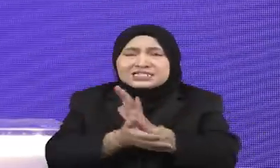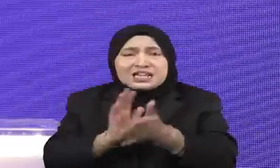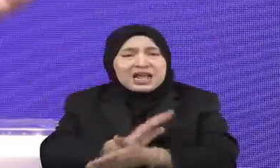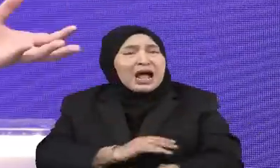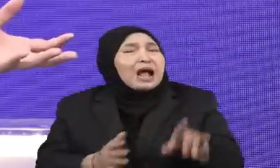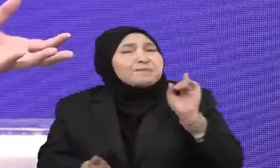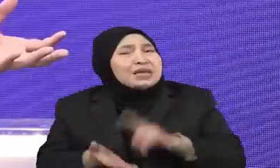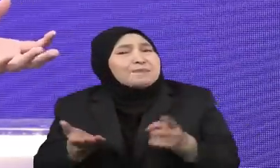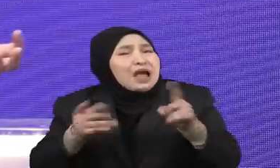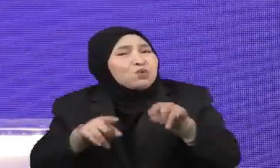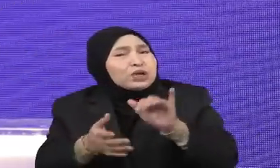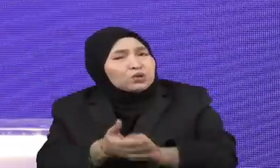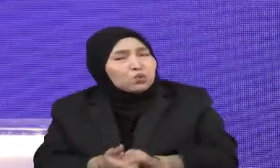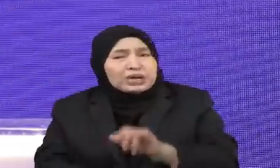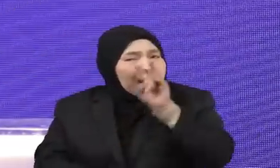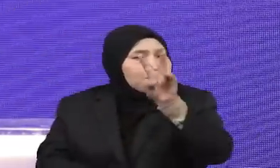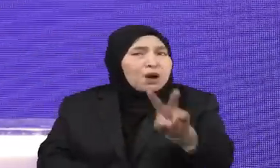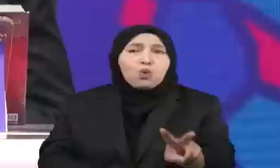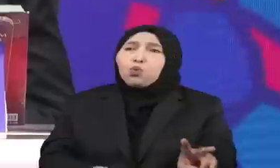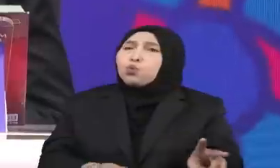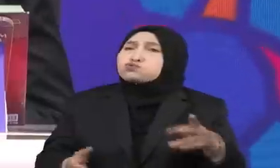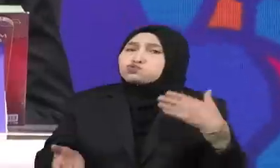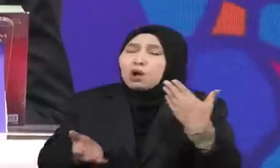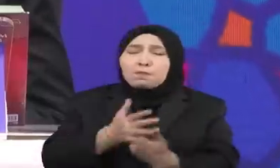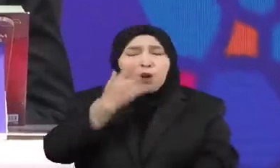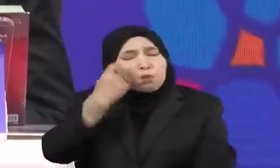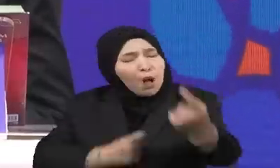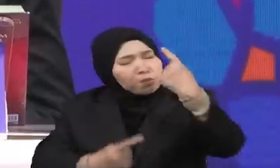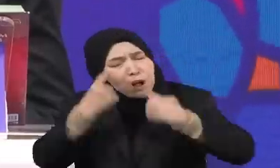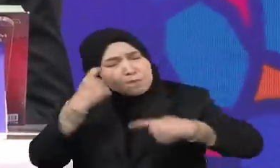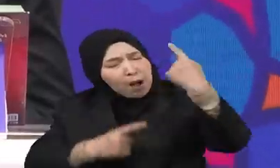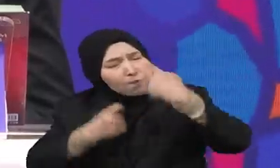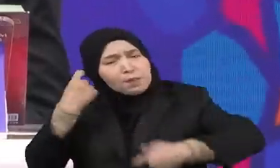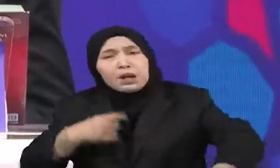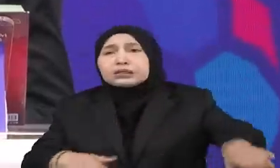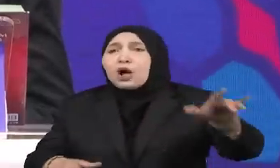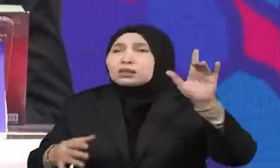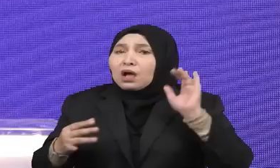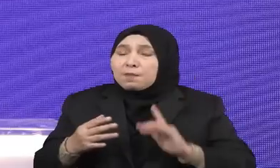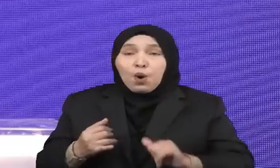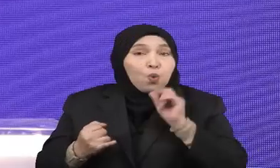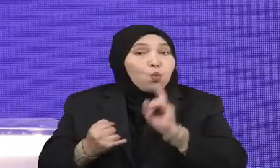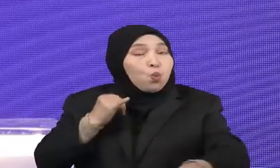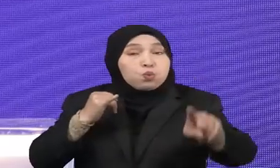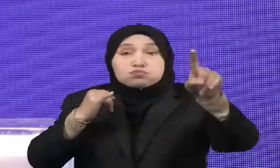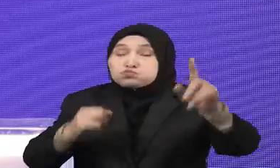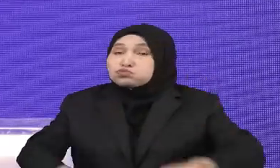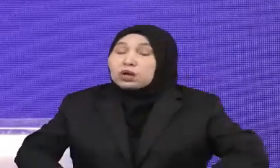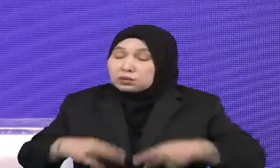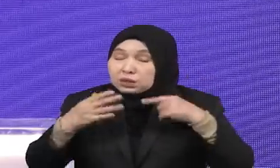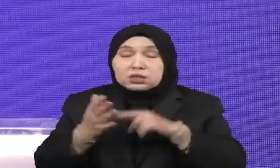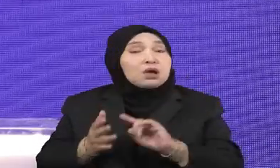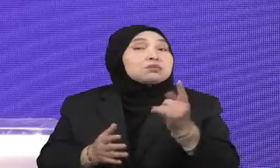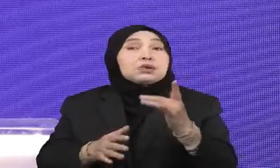saskum apa yang berlaku itu saja nampak ih ini sampai meratap ini di End Of Life Allah kata yang ini